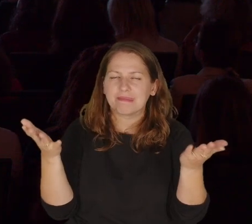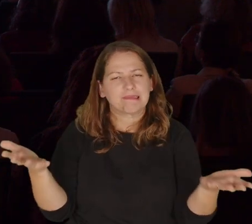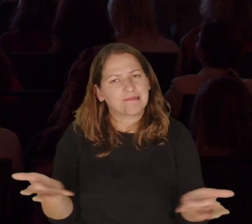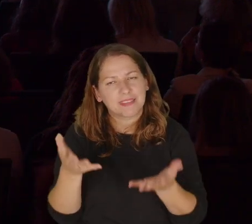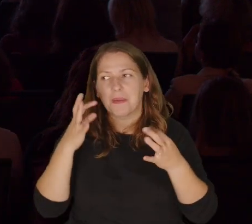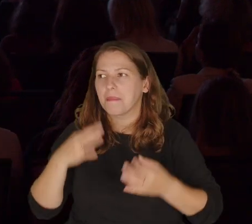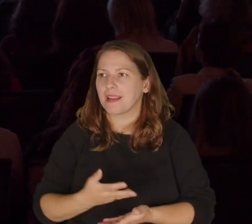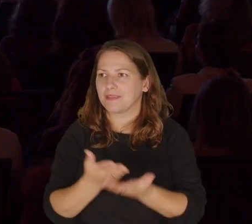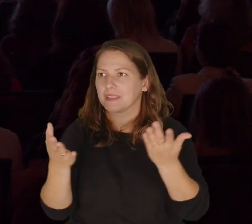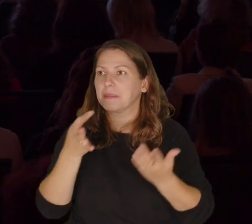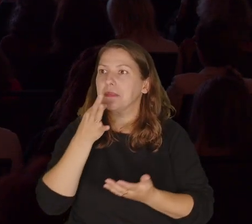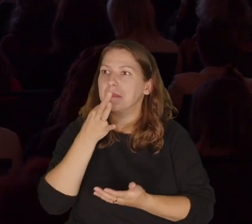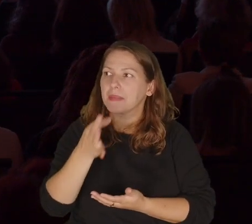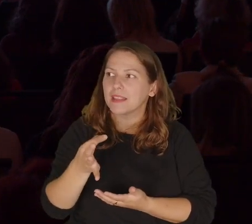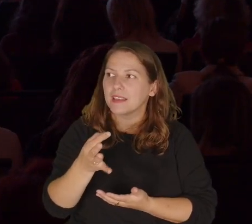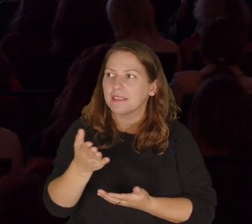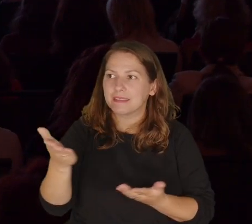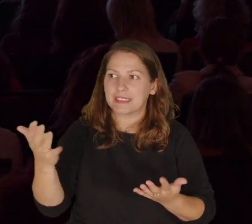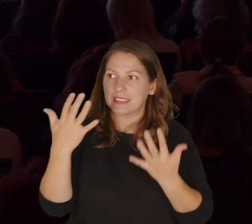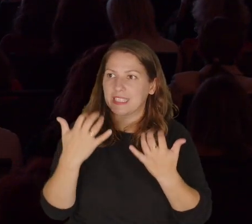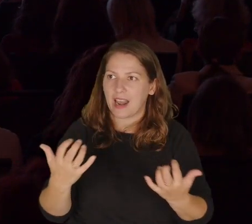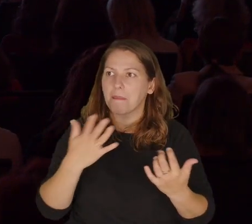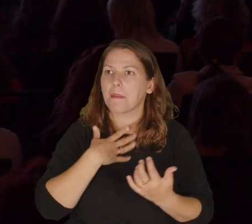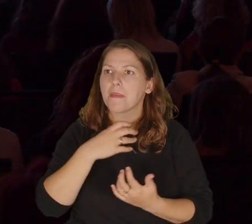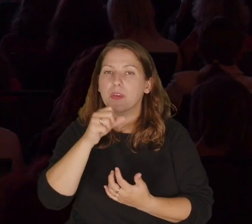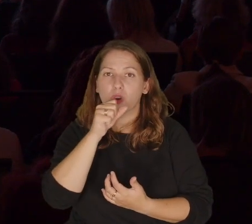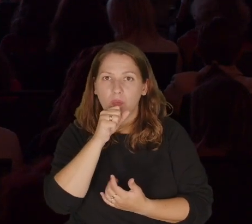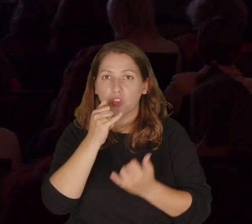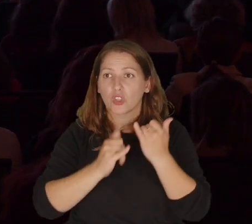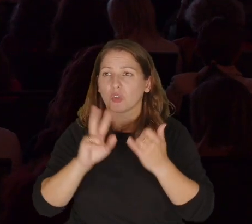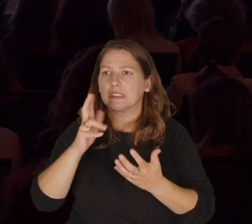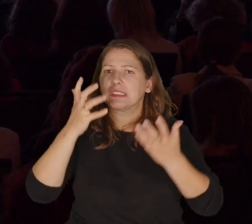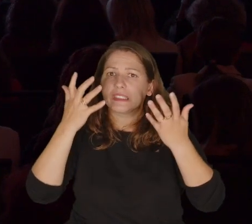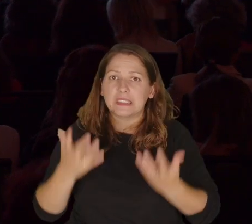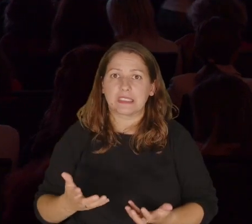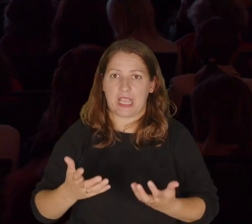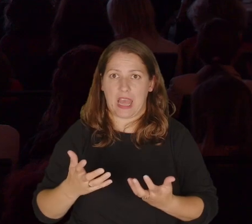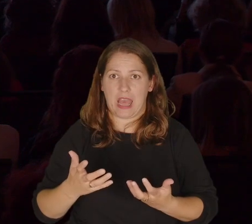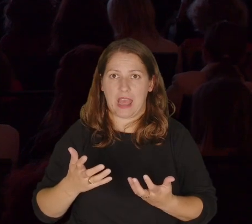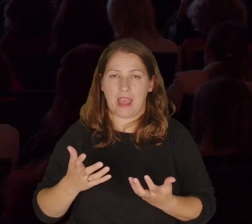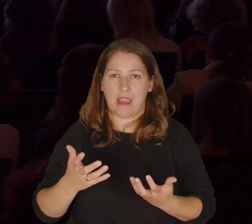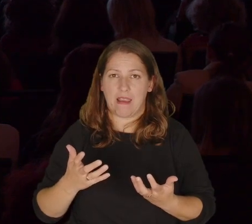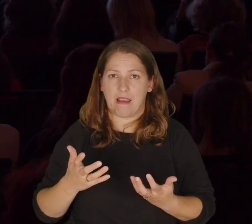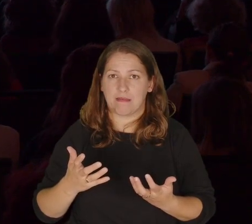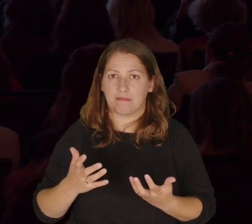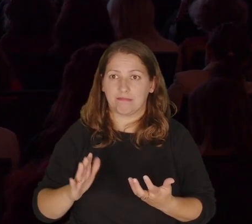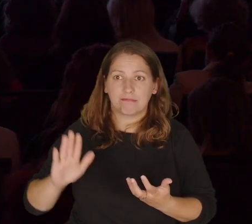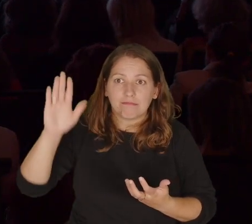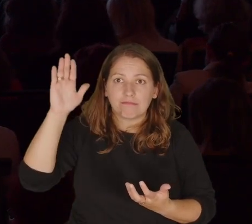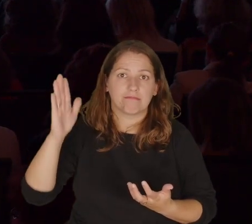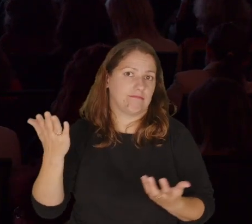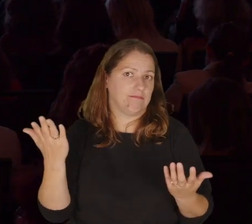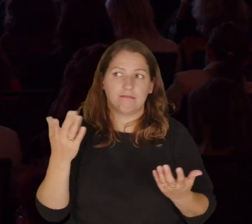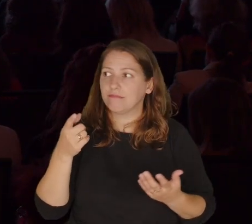Zachęcamy Państwa serdecznie do zadania pytania z sali. Mamy mikrofon, także jeżeli ktoś chciałby o coś zapytać